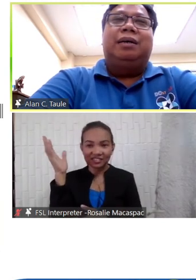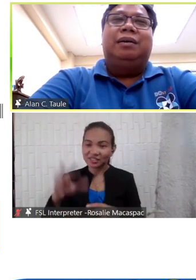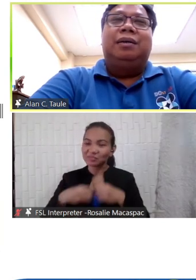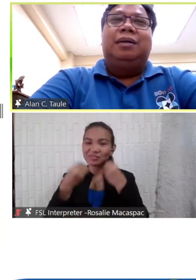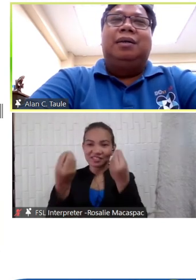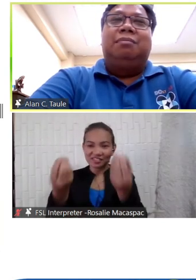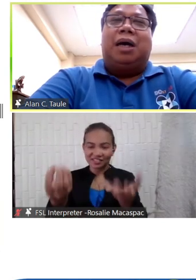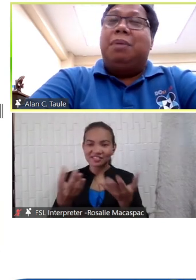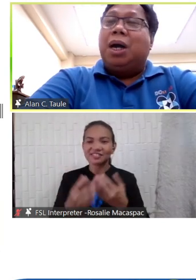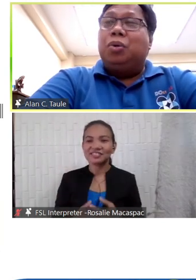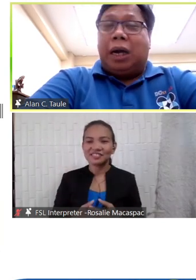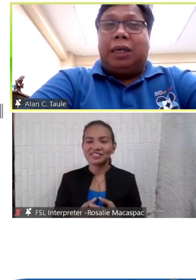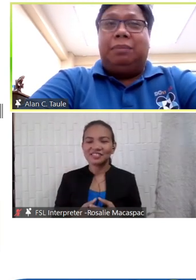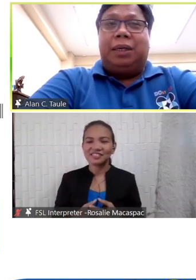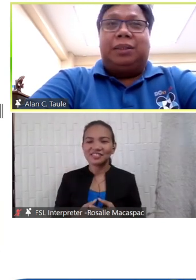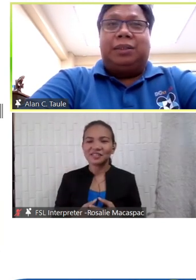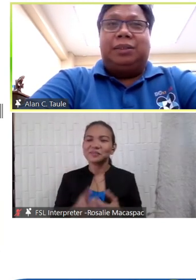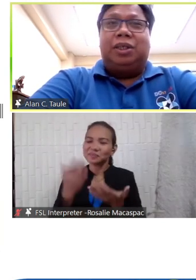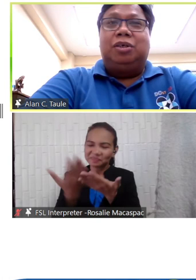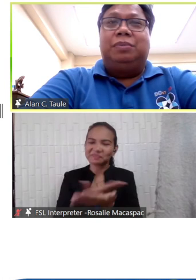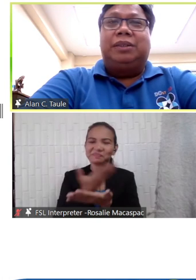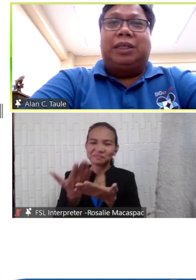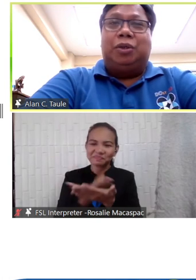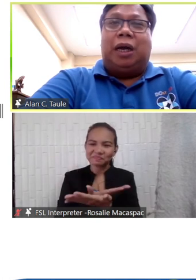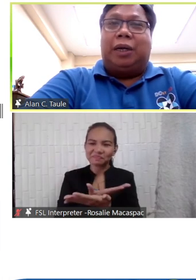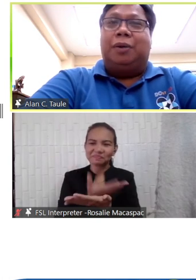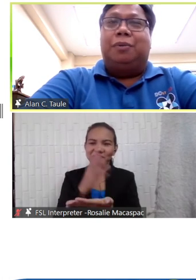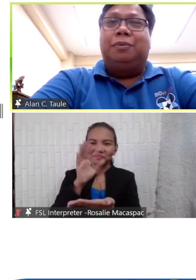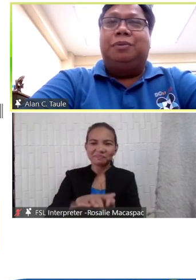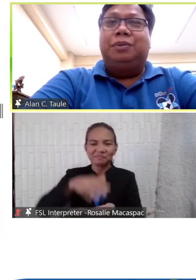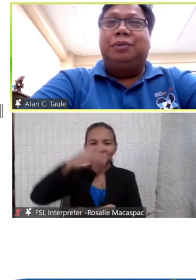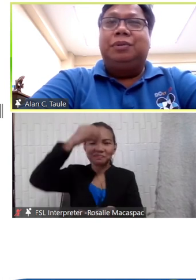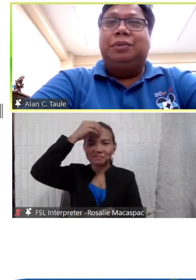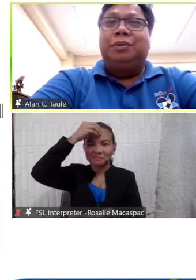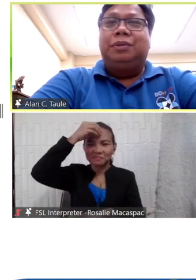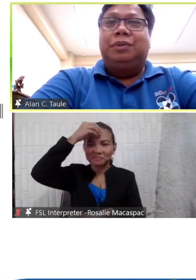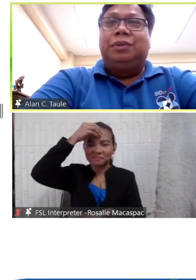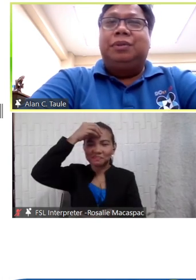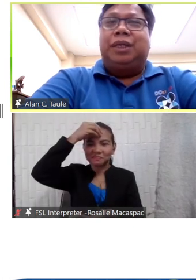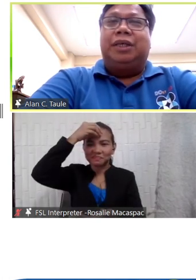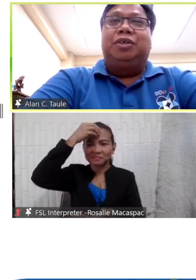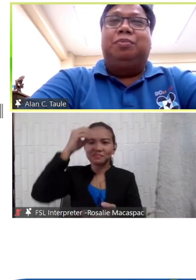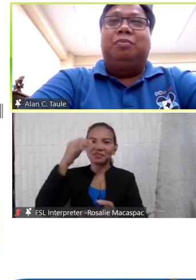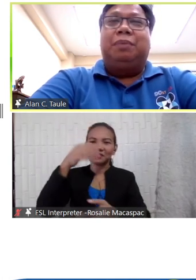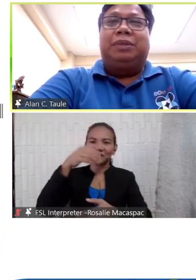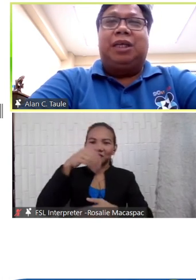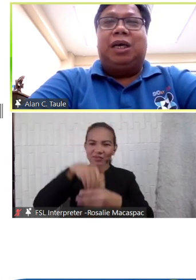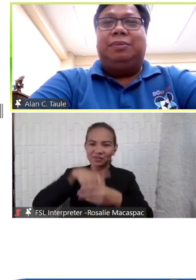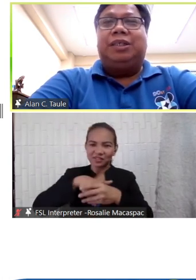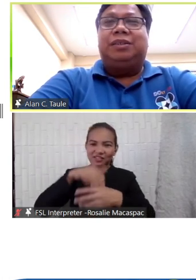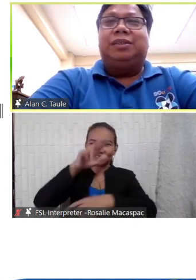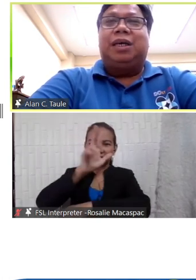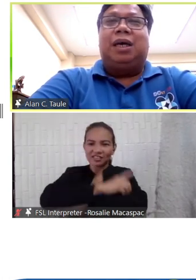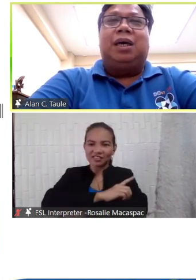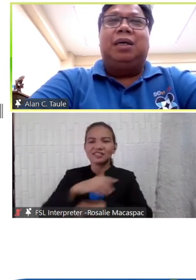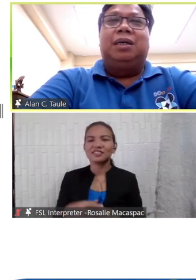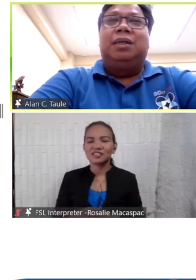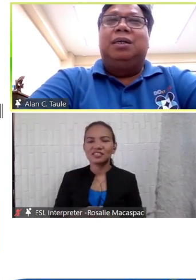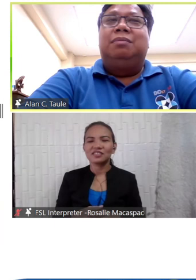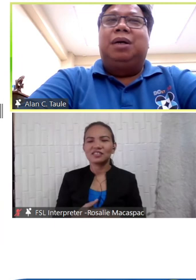ng makabagong kaalaman sa loob ng tatlong araw. Nais ko pong magpasalamat